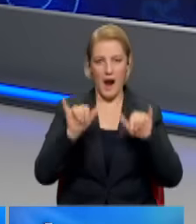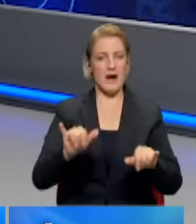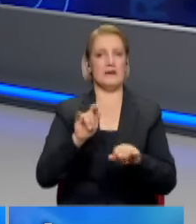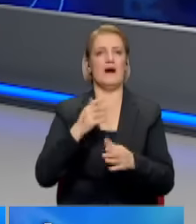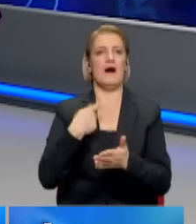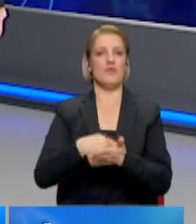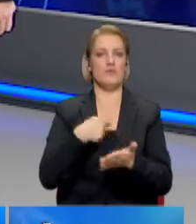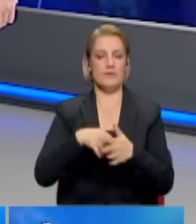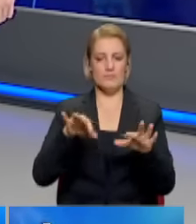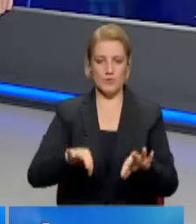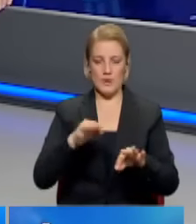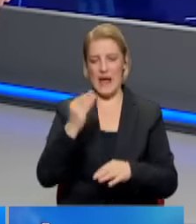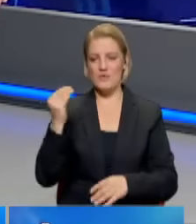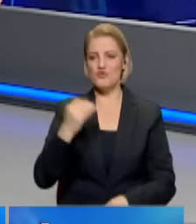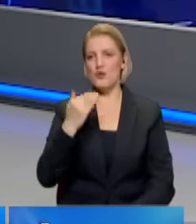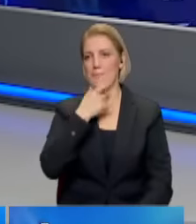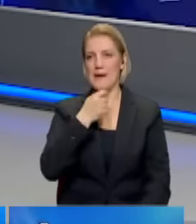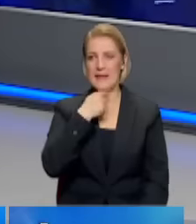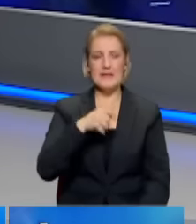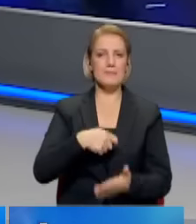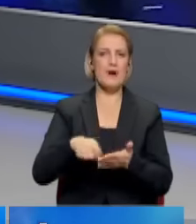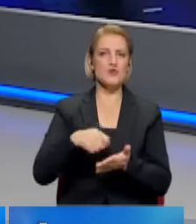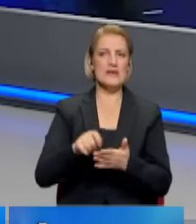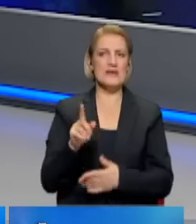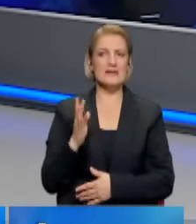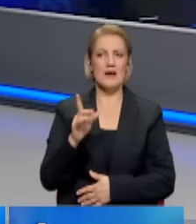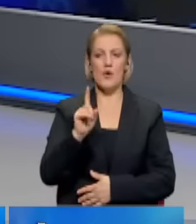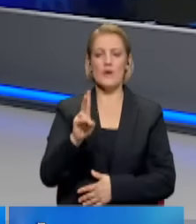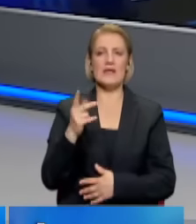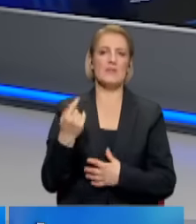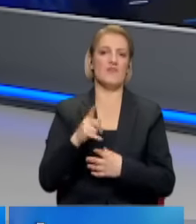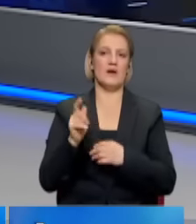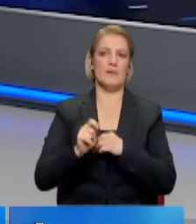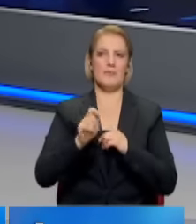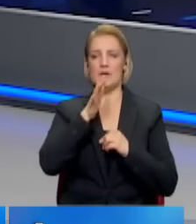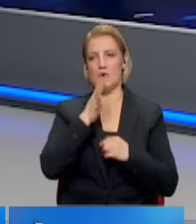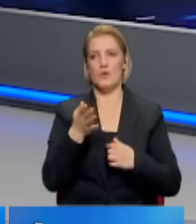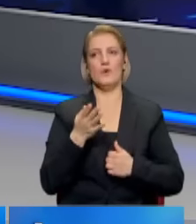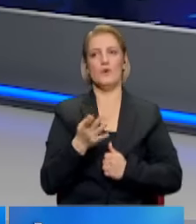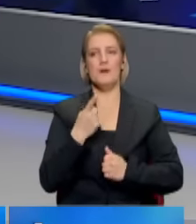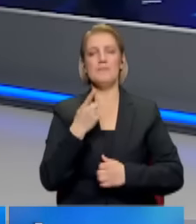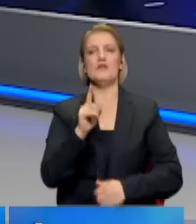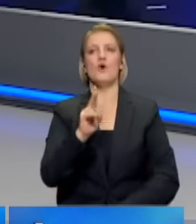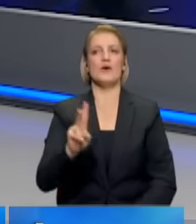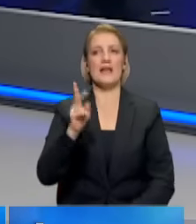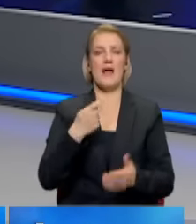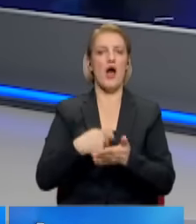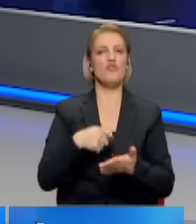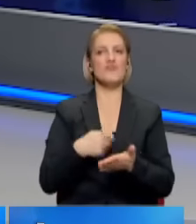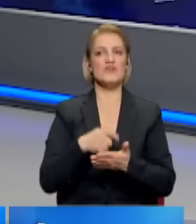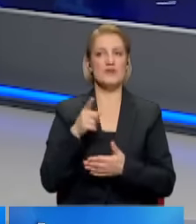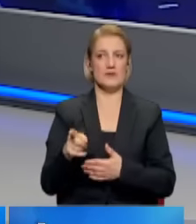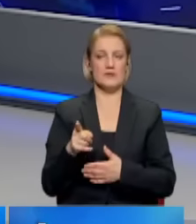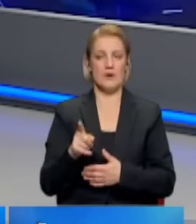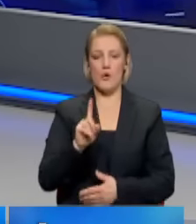alışverişi bugün en düşük emekli maaşıyla sadece 12 kez yapabiliyor emekli. 1017 liralık o